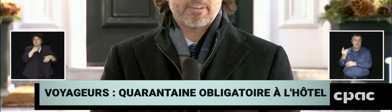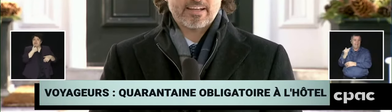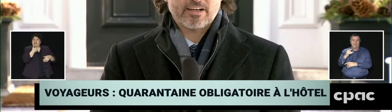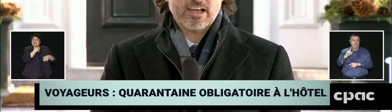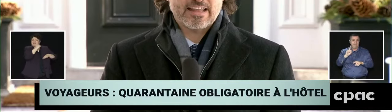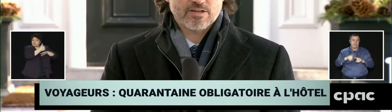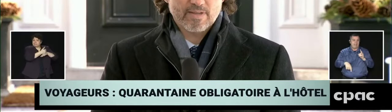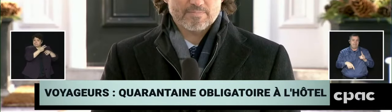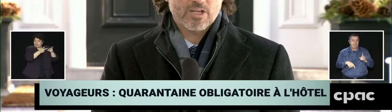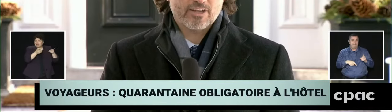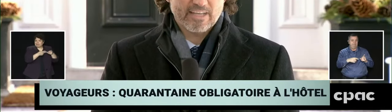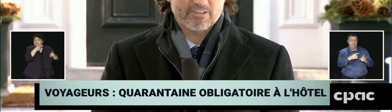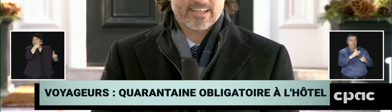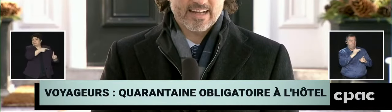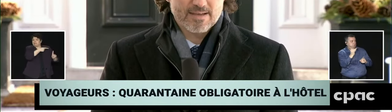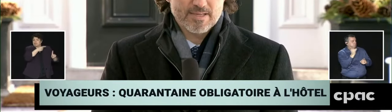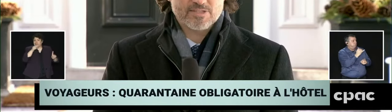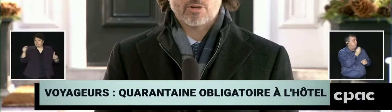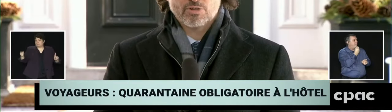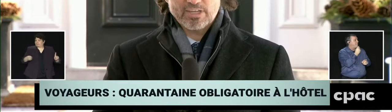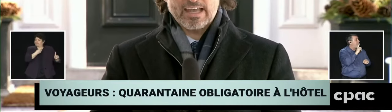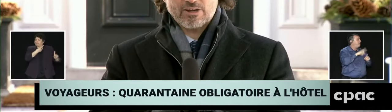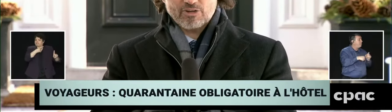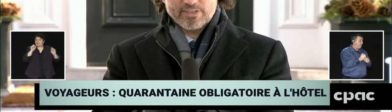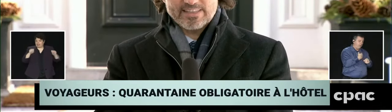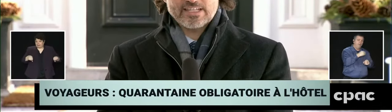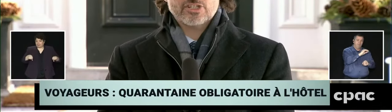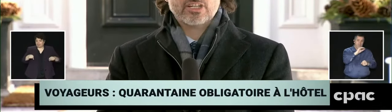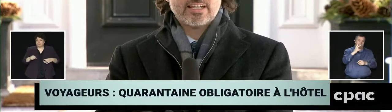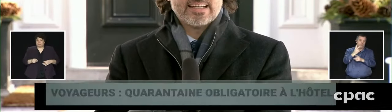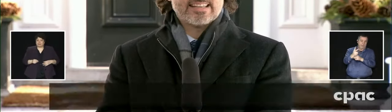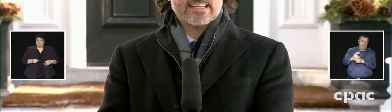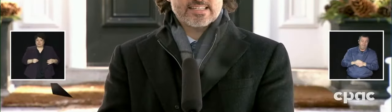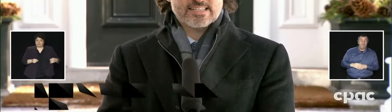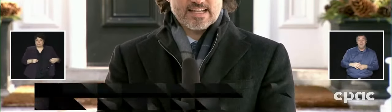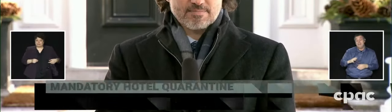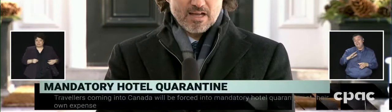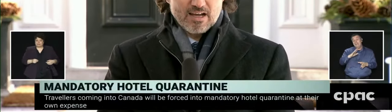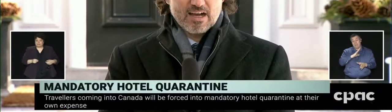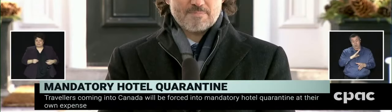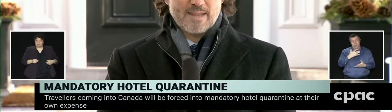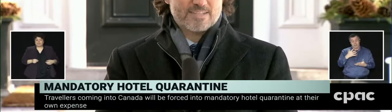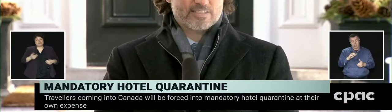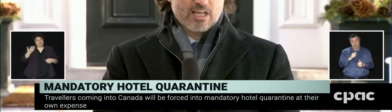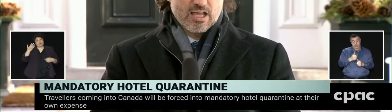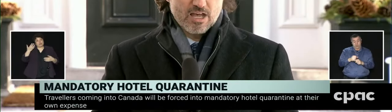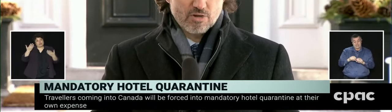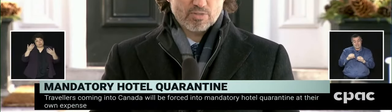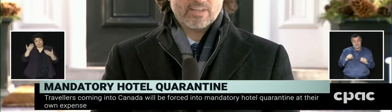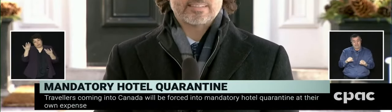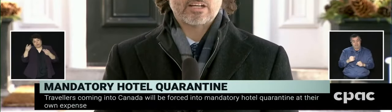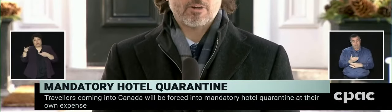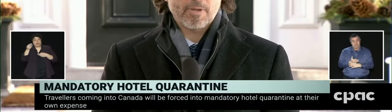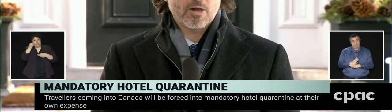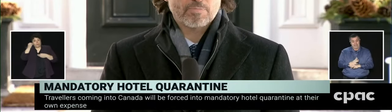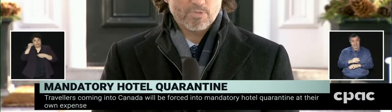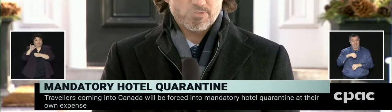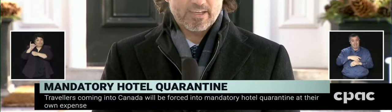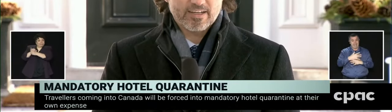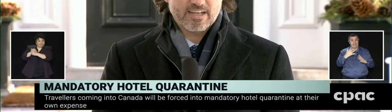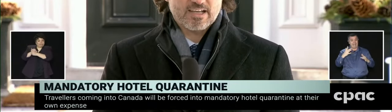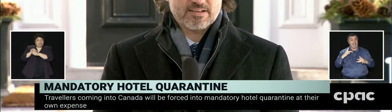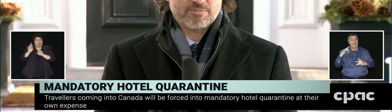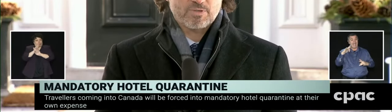pas faire adéquatement leur quarantaine à la maison. Alors, on a déjà des systèmes en place aux grands aéroports